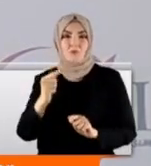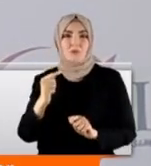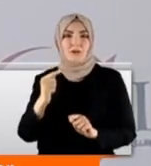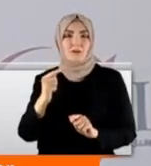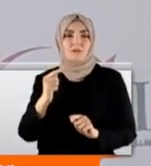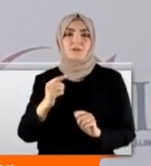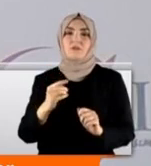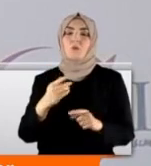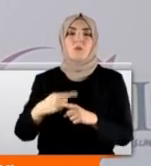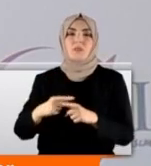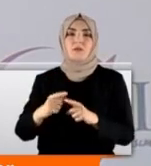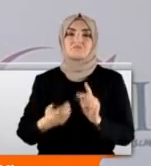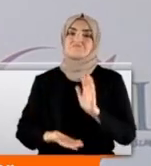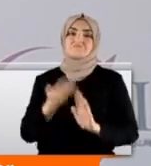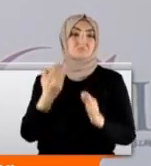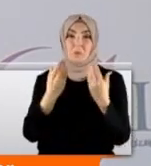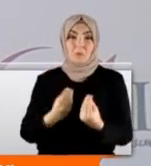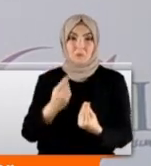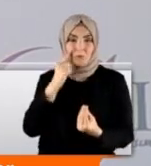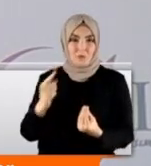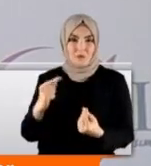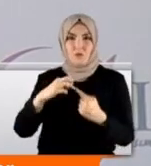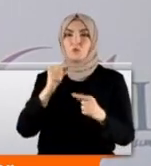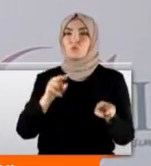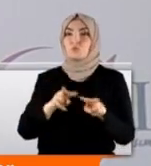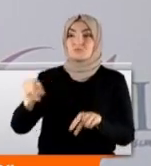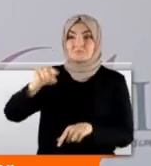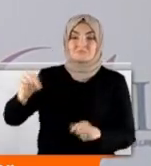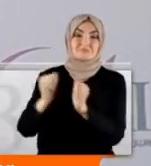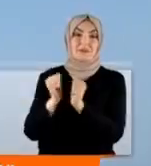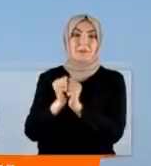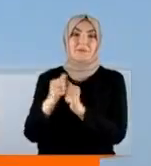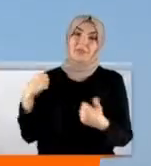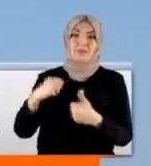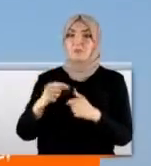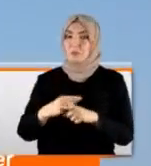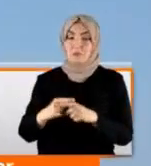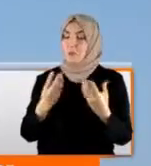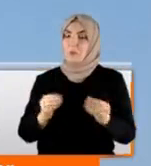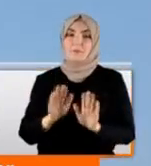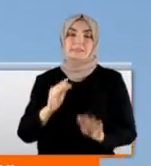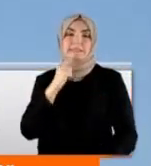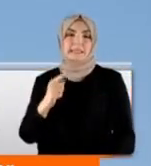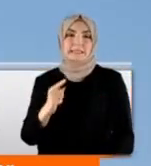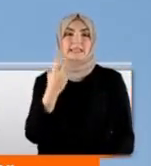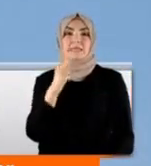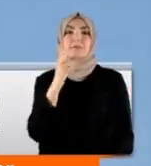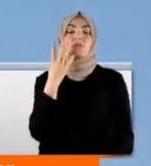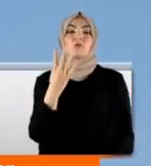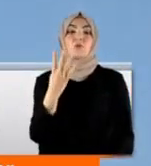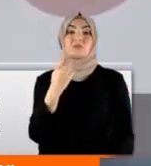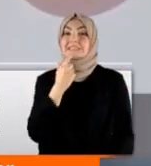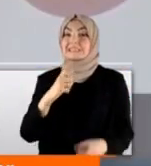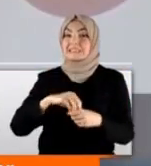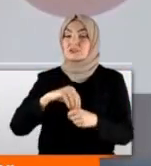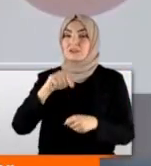Rumlarla birlikte yeniden tesis etmek mümkün değildir. 2004'teki Annan Planı referandumunu hatırlattı